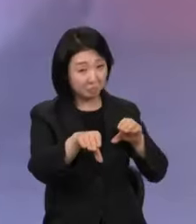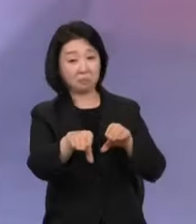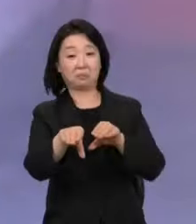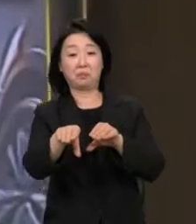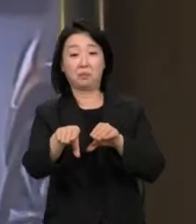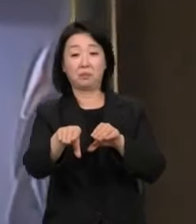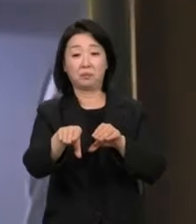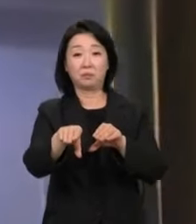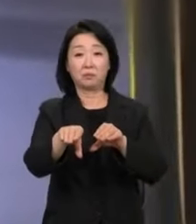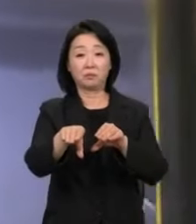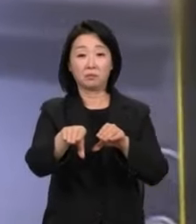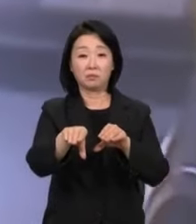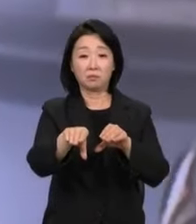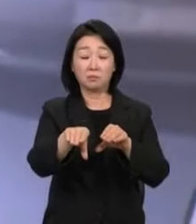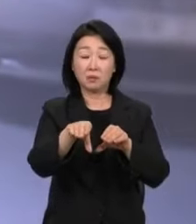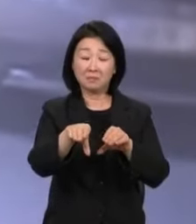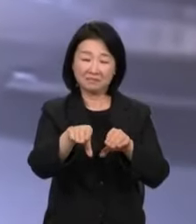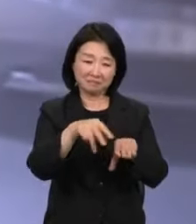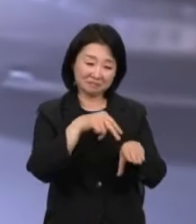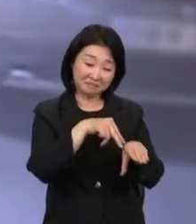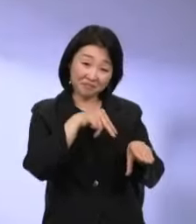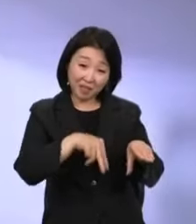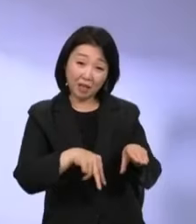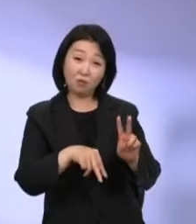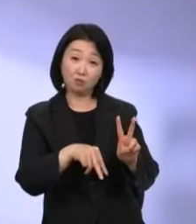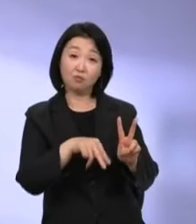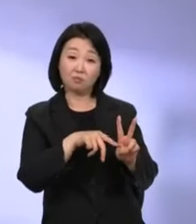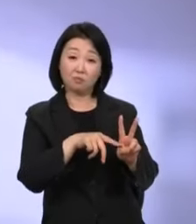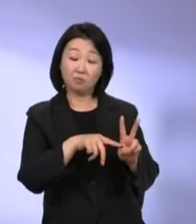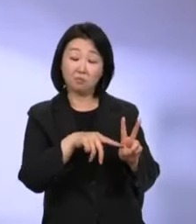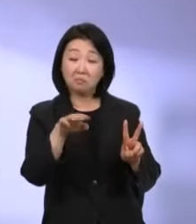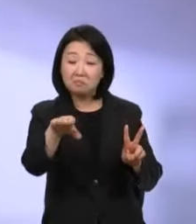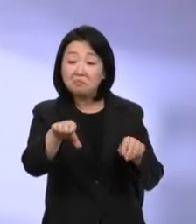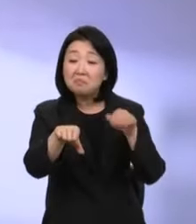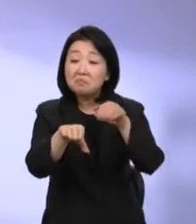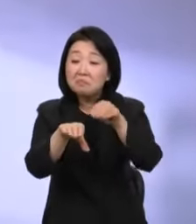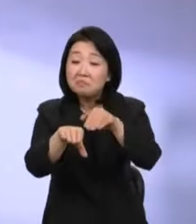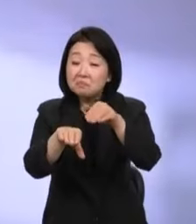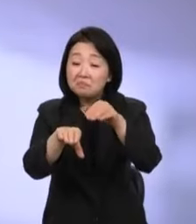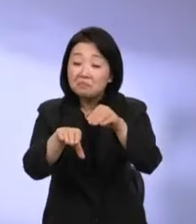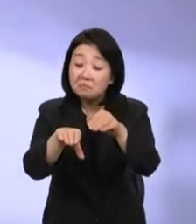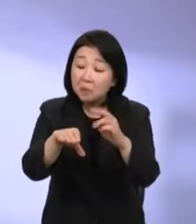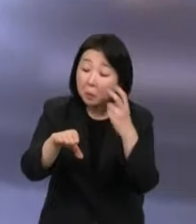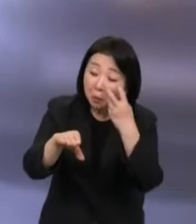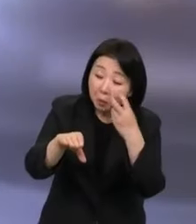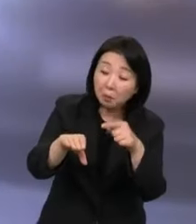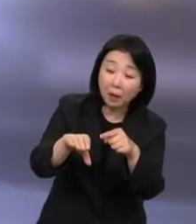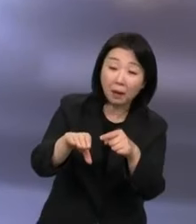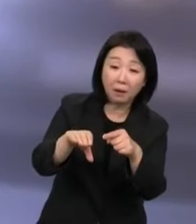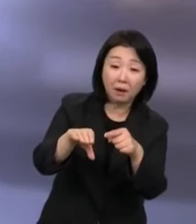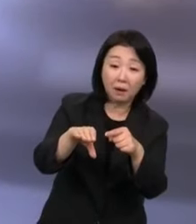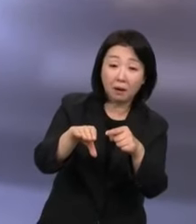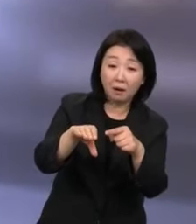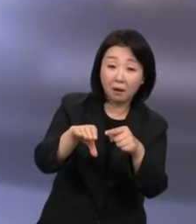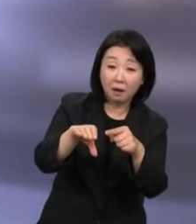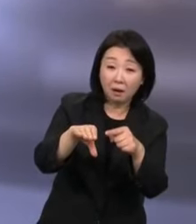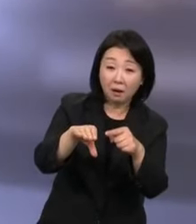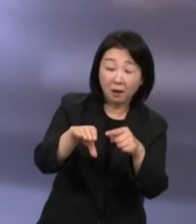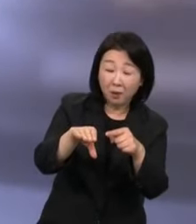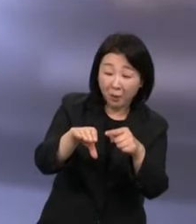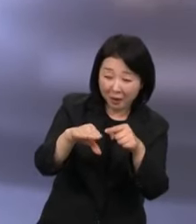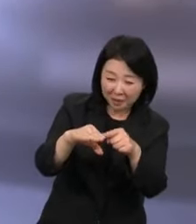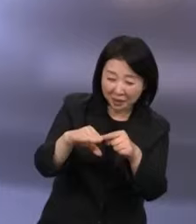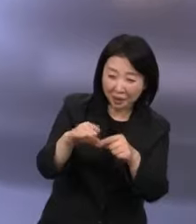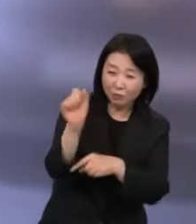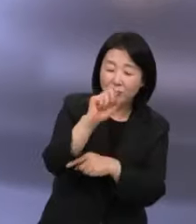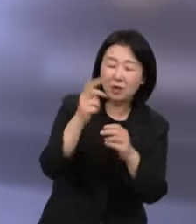멈춥니다. 승용차에서 내린 남성 두 명, 회색 차로 다가가더니 운전석을 살핍니다. 이 남성들 SUV